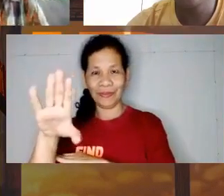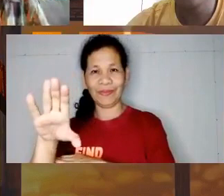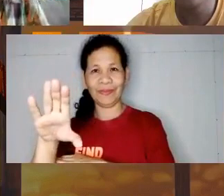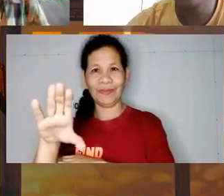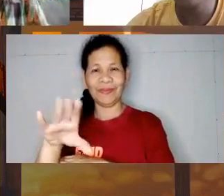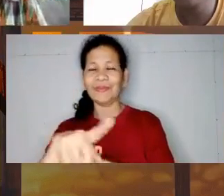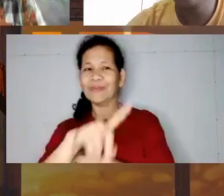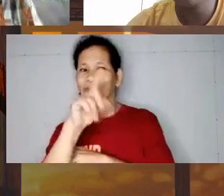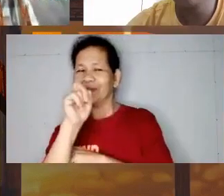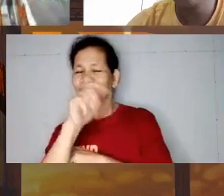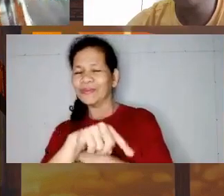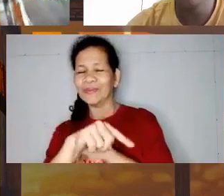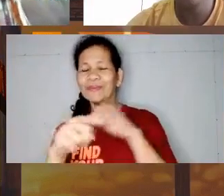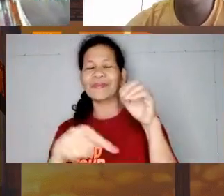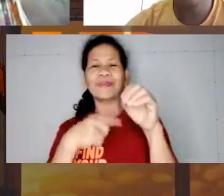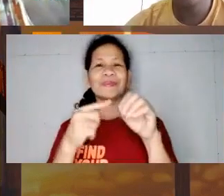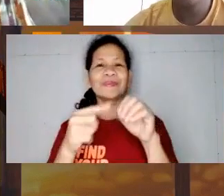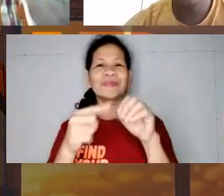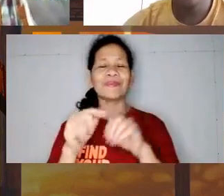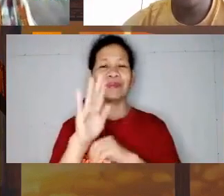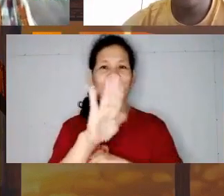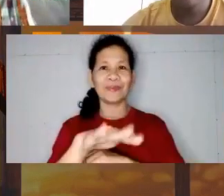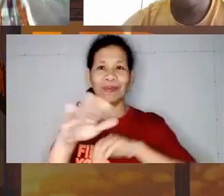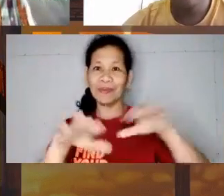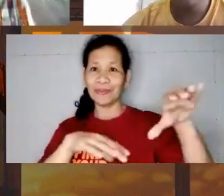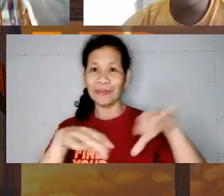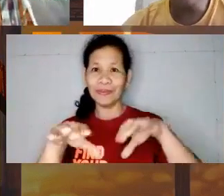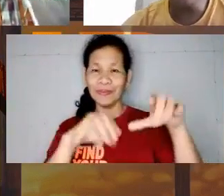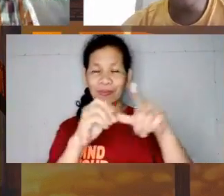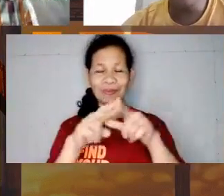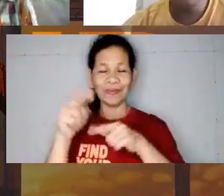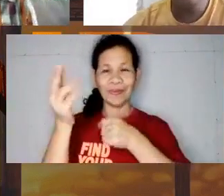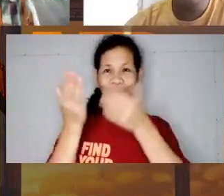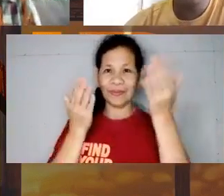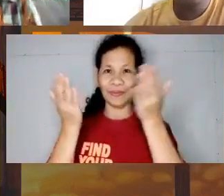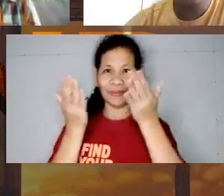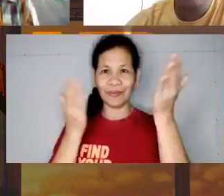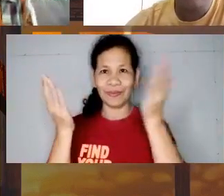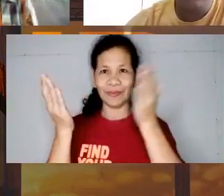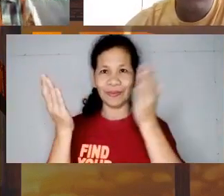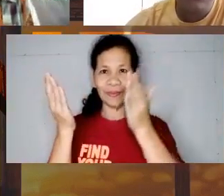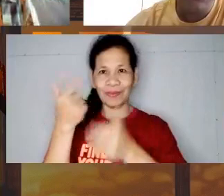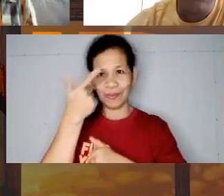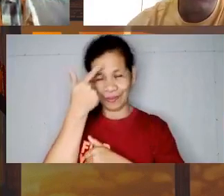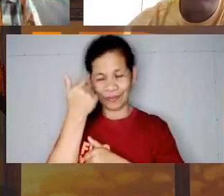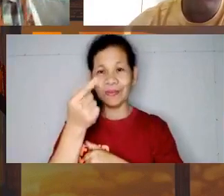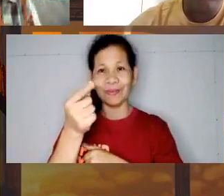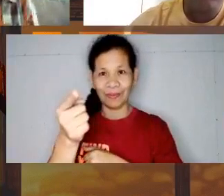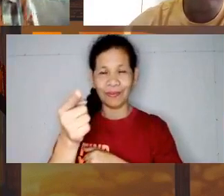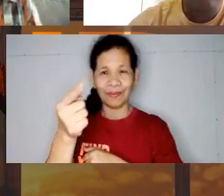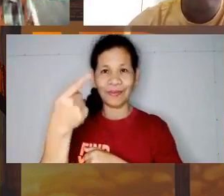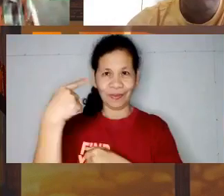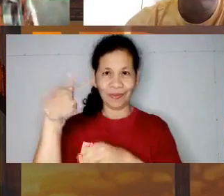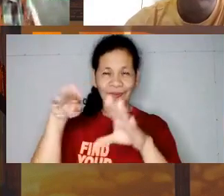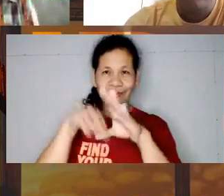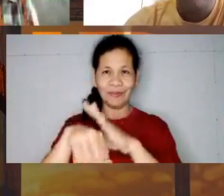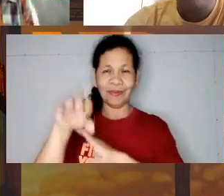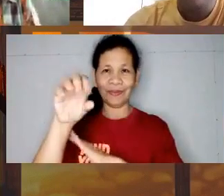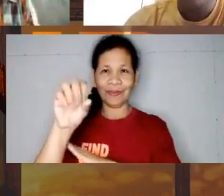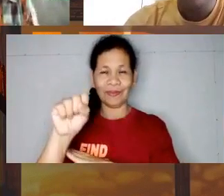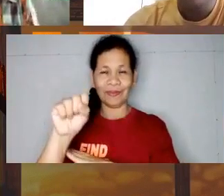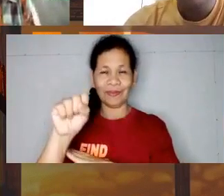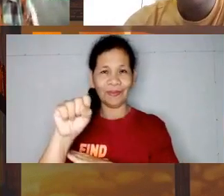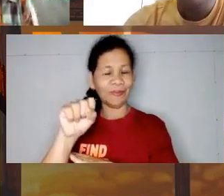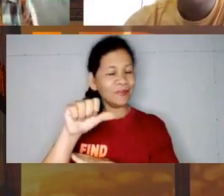gawain, lalo po yung mga paglilingkod, kasi lalo't siya po ay sa Adventist Community Services. At